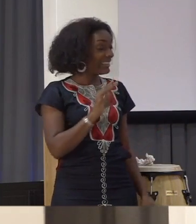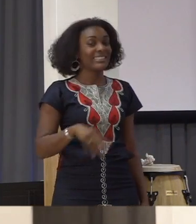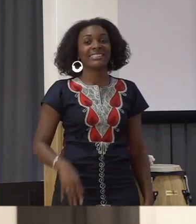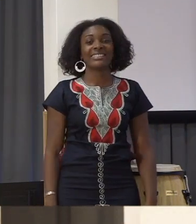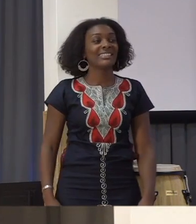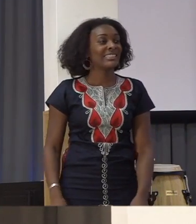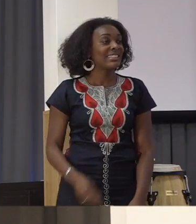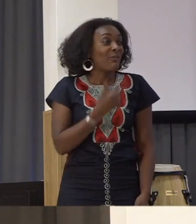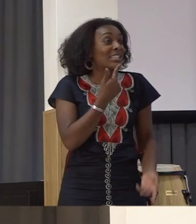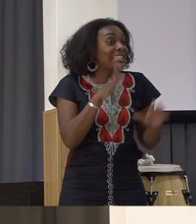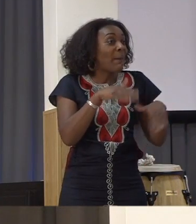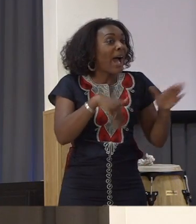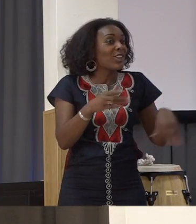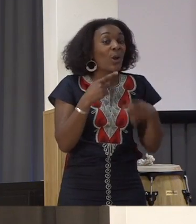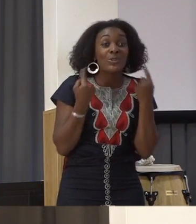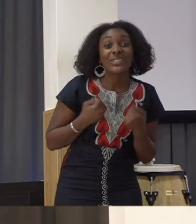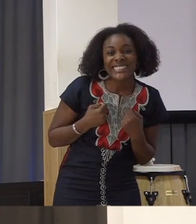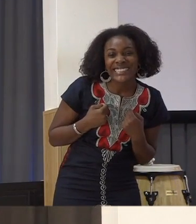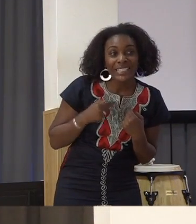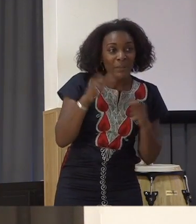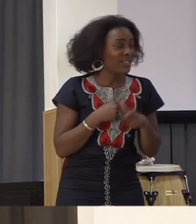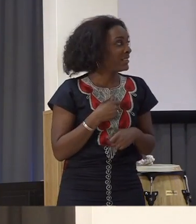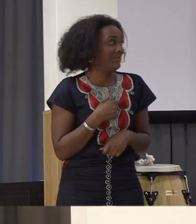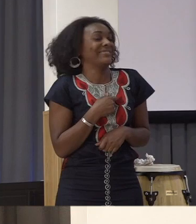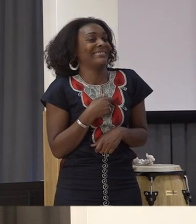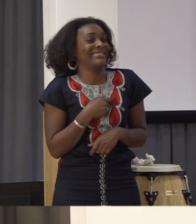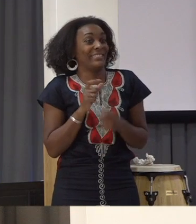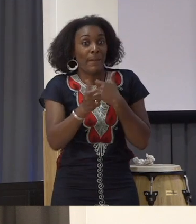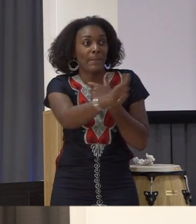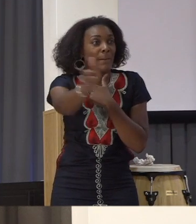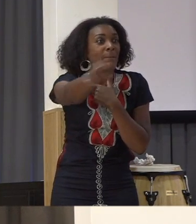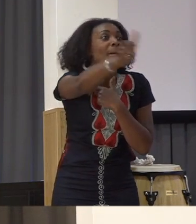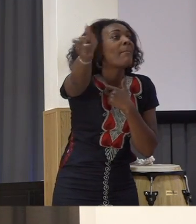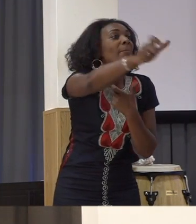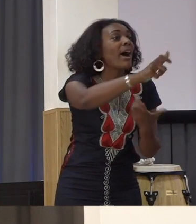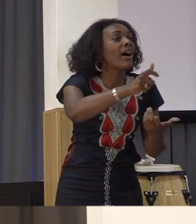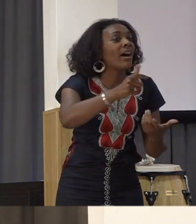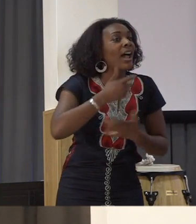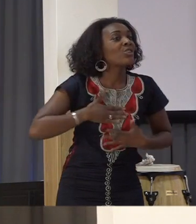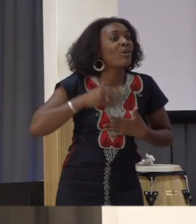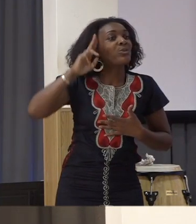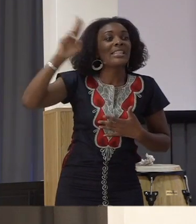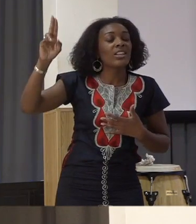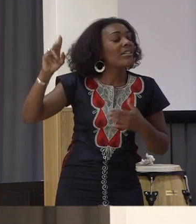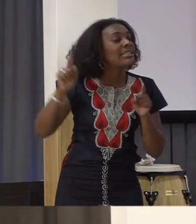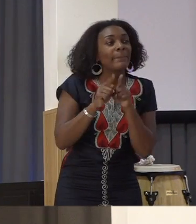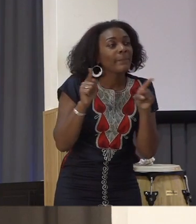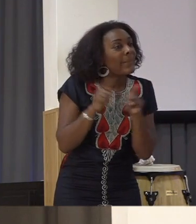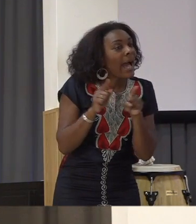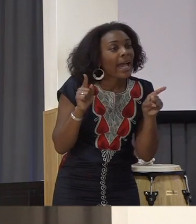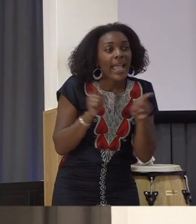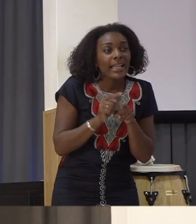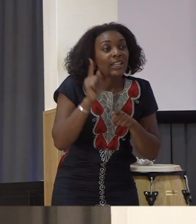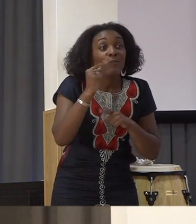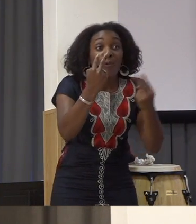C'est communicatif! Vous voyez comme l'atmosphère change. Quand la joie du Seigneur est là, ça se voit sur ton